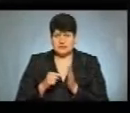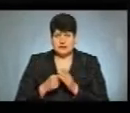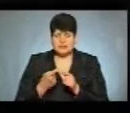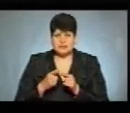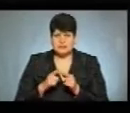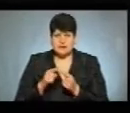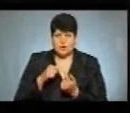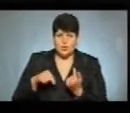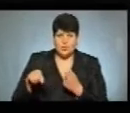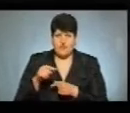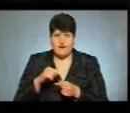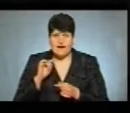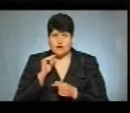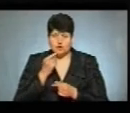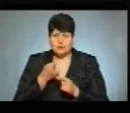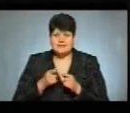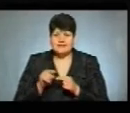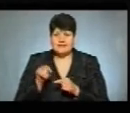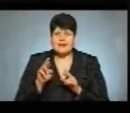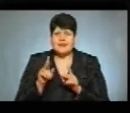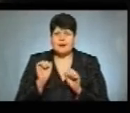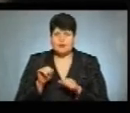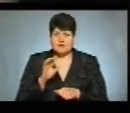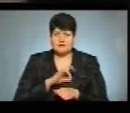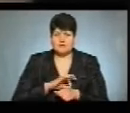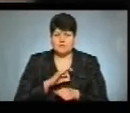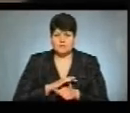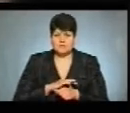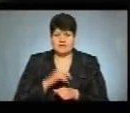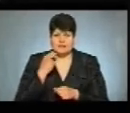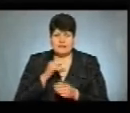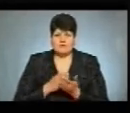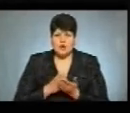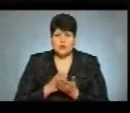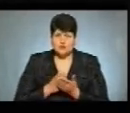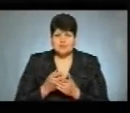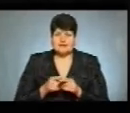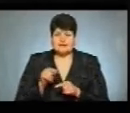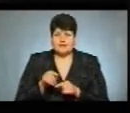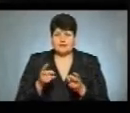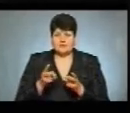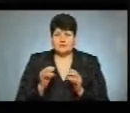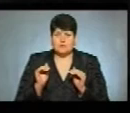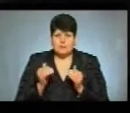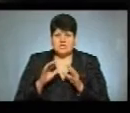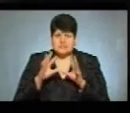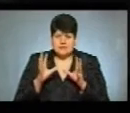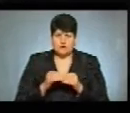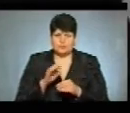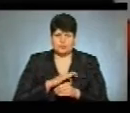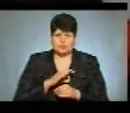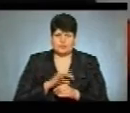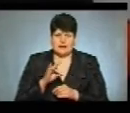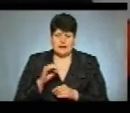кругова економіка, це те, як можна використовувати ефективніше ресурси, це те, як потрібно менше загалом використовувати